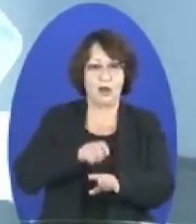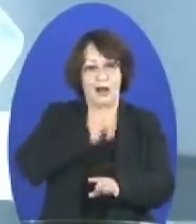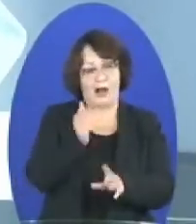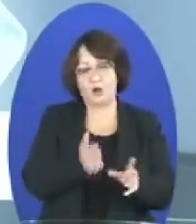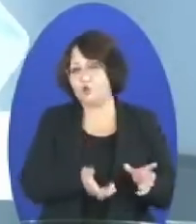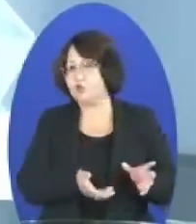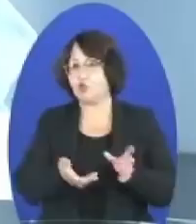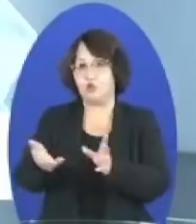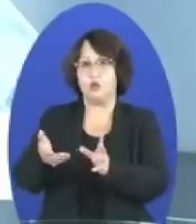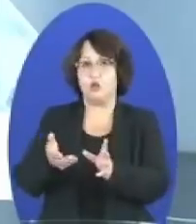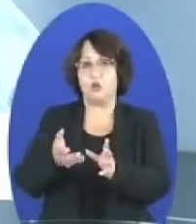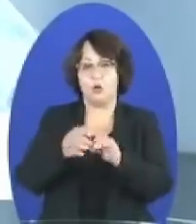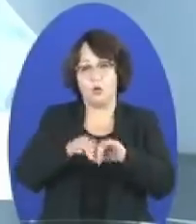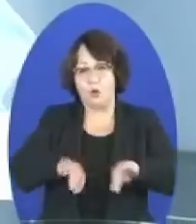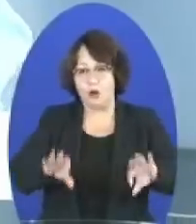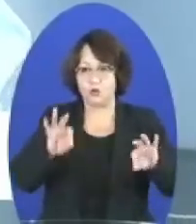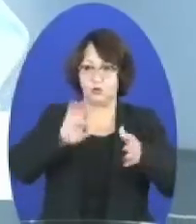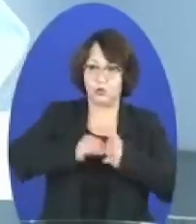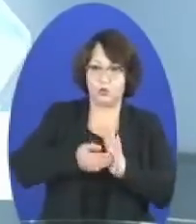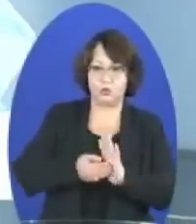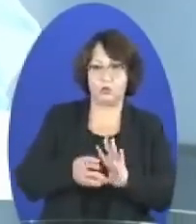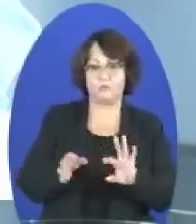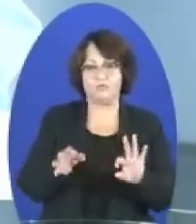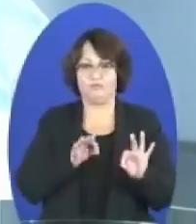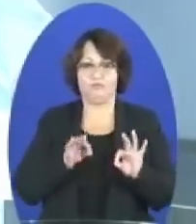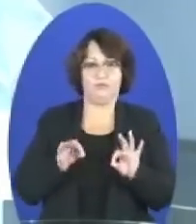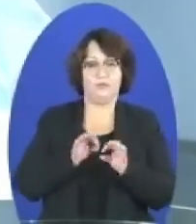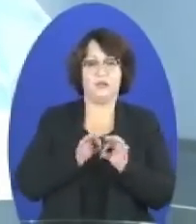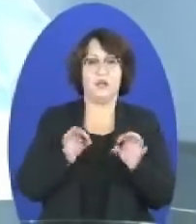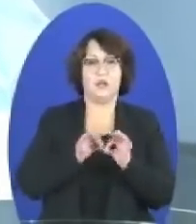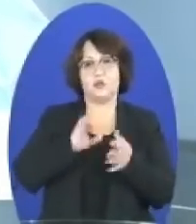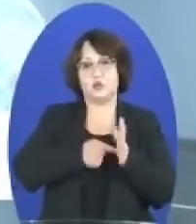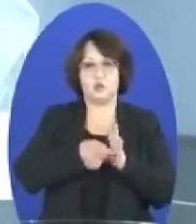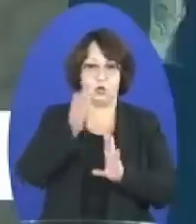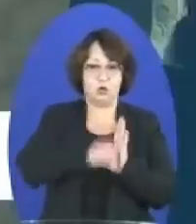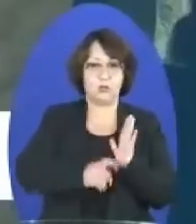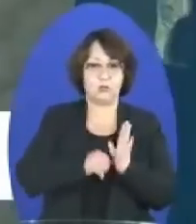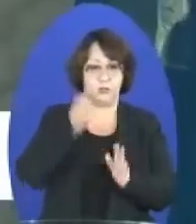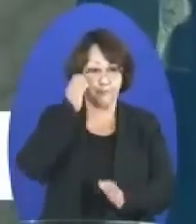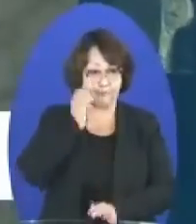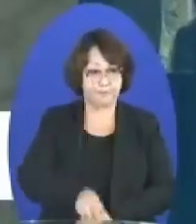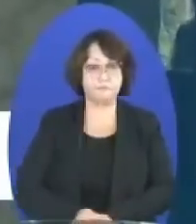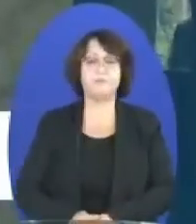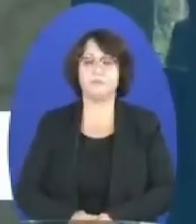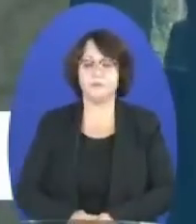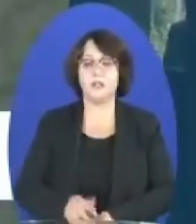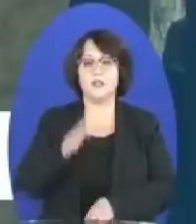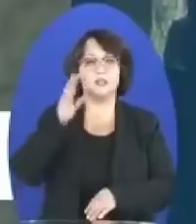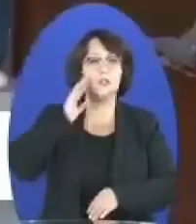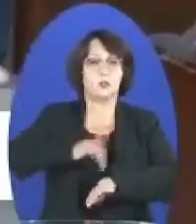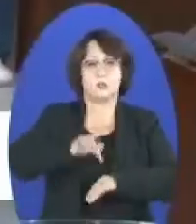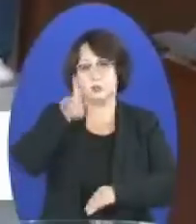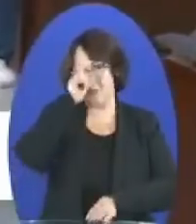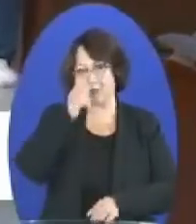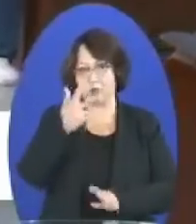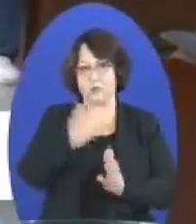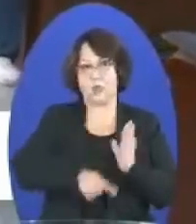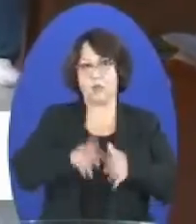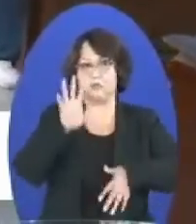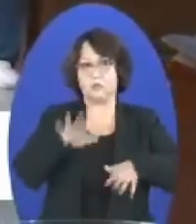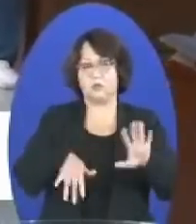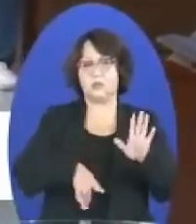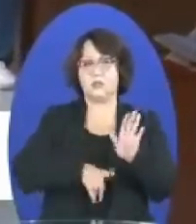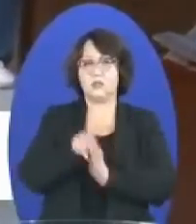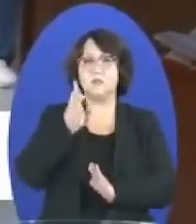юмгээ бас тооцооч одоо нөөдөс мөнгөтэй холбоотой юм тавихтаа энийг бас оруулж сайн тооцох хэрэгтэй шүү тийм. С Сергийн төв эмнэлэг гэхэд 3-р сарын 15-наас эхлэн бэлэн